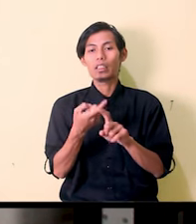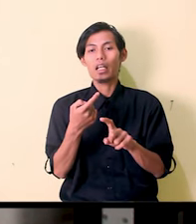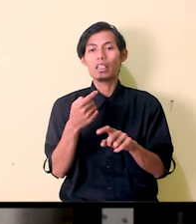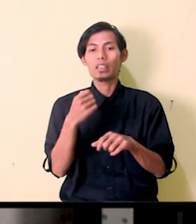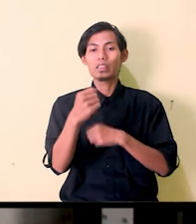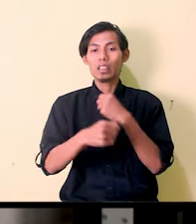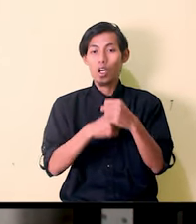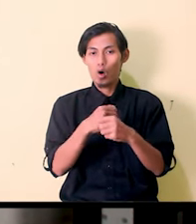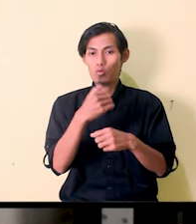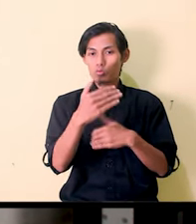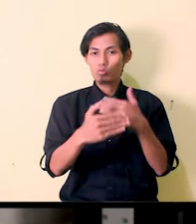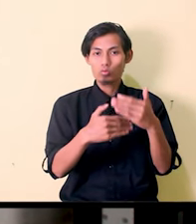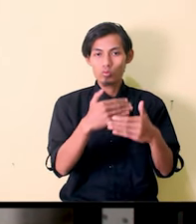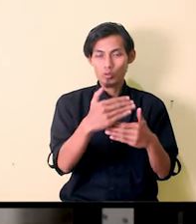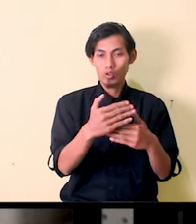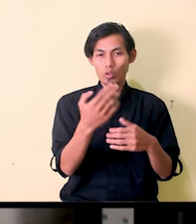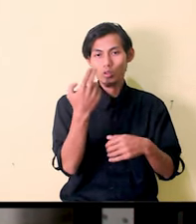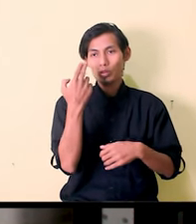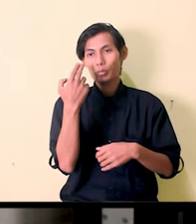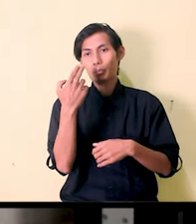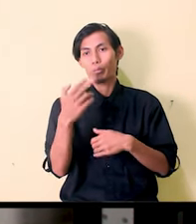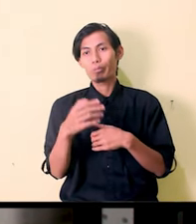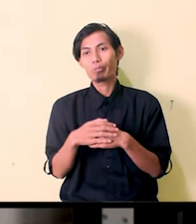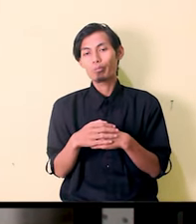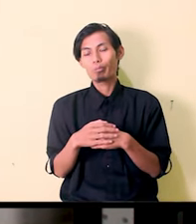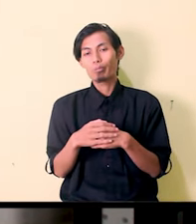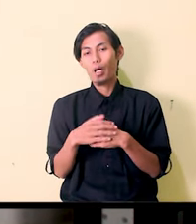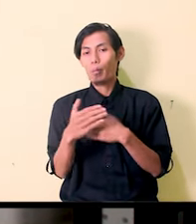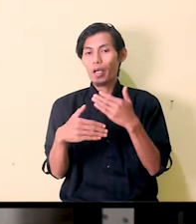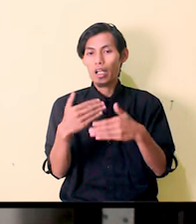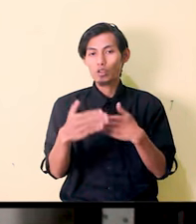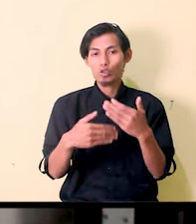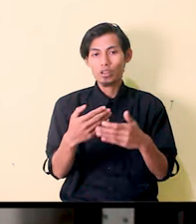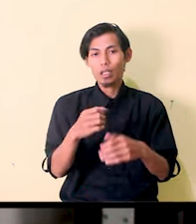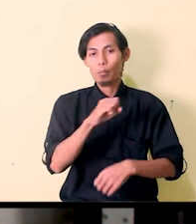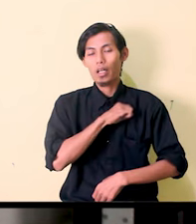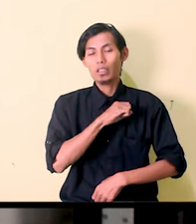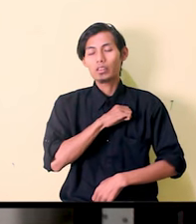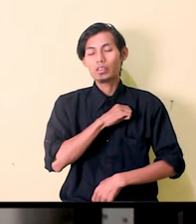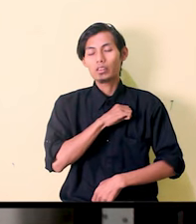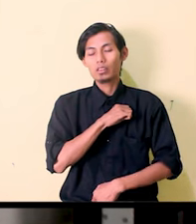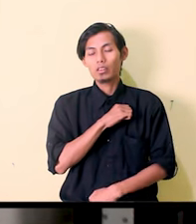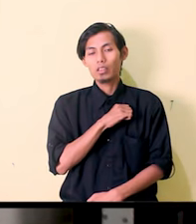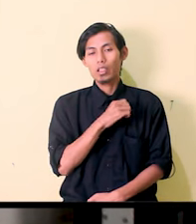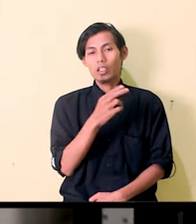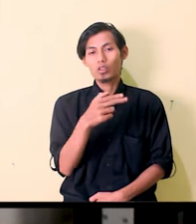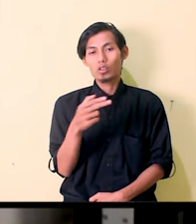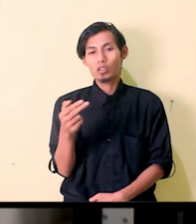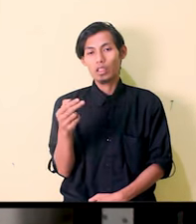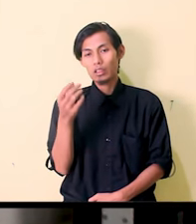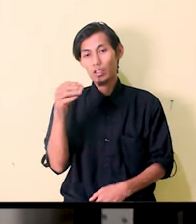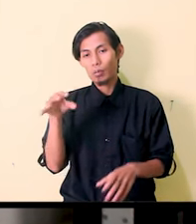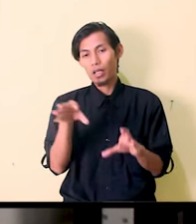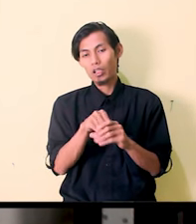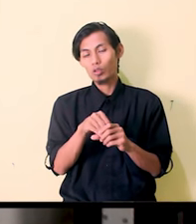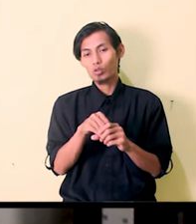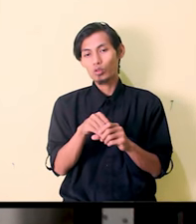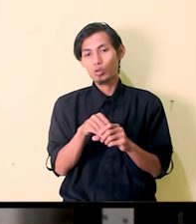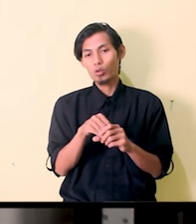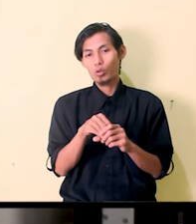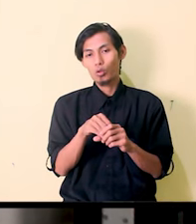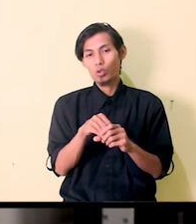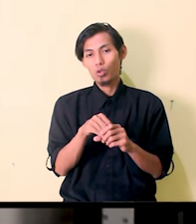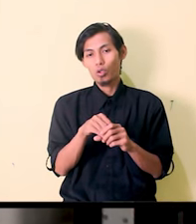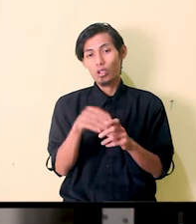tahun Menindaklanjuti perkembangan eh bangsa Indonesia dan termasuk desa terimungan dari tahun ke tahun kita